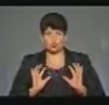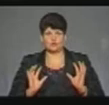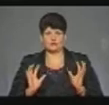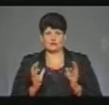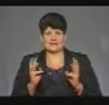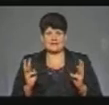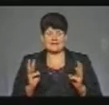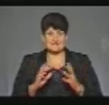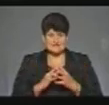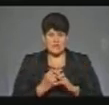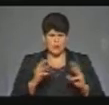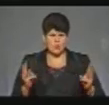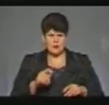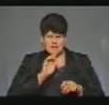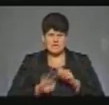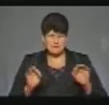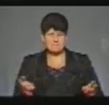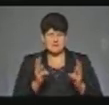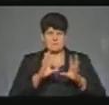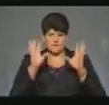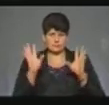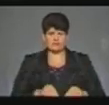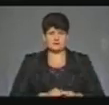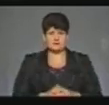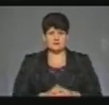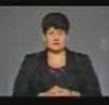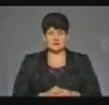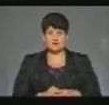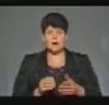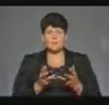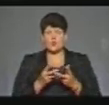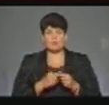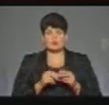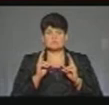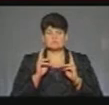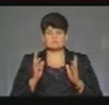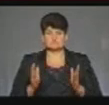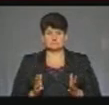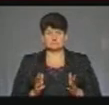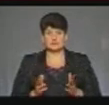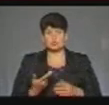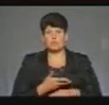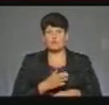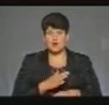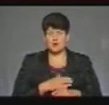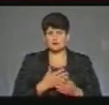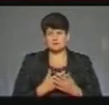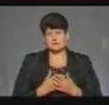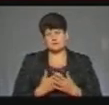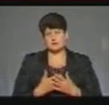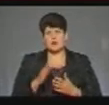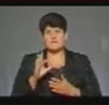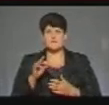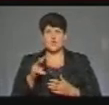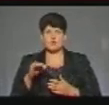випадків є десятки. Кількість жертв, ну та різні жертви, ми почнемо з того, що їх ніхто не рахує. Якщо поляки свої жертви, наприклад, на Волині